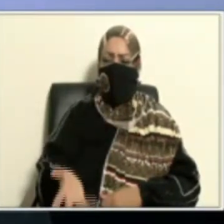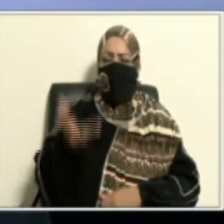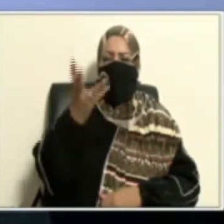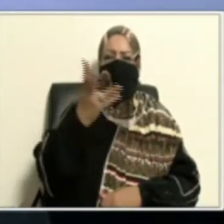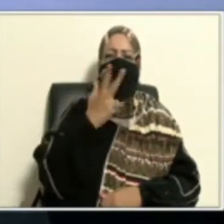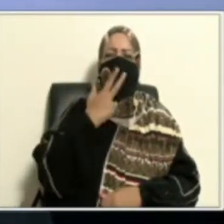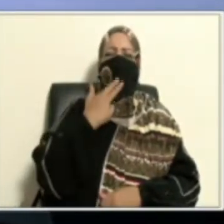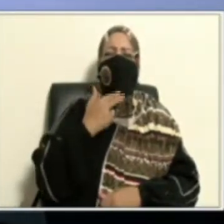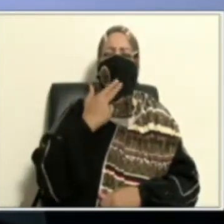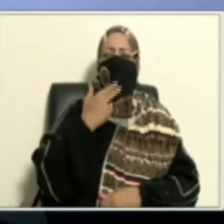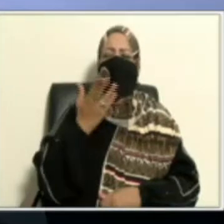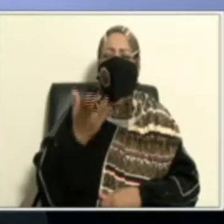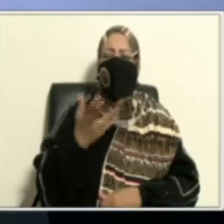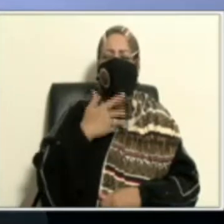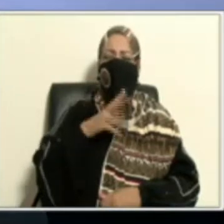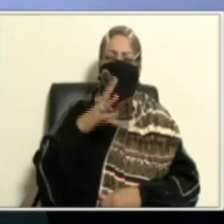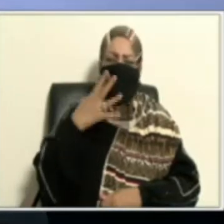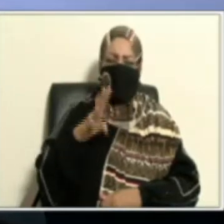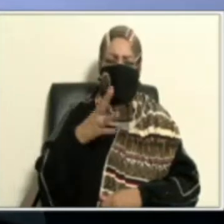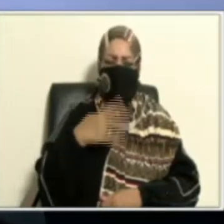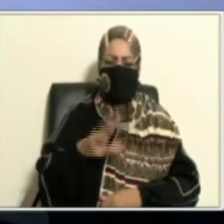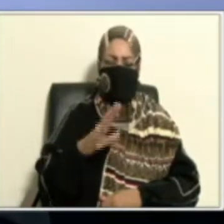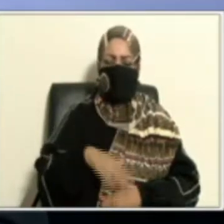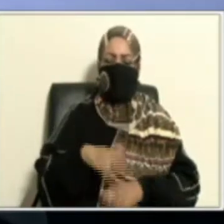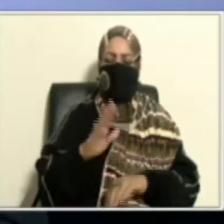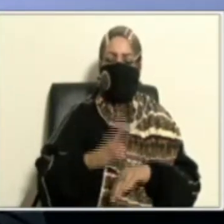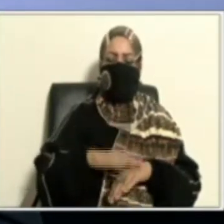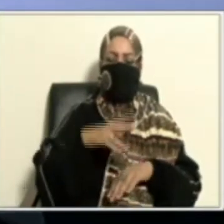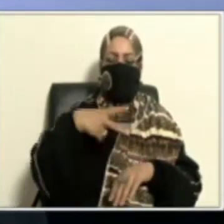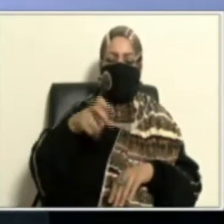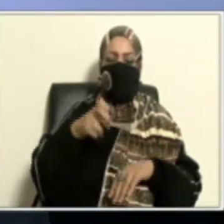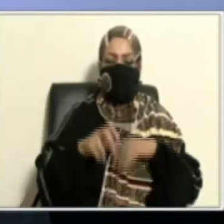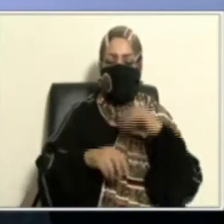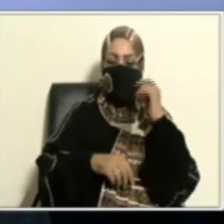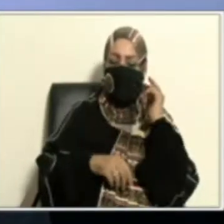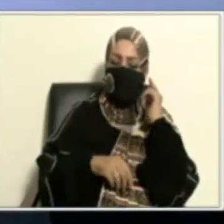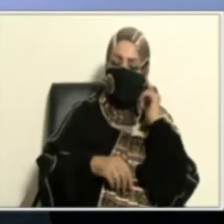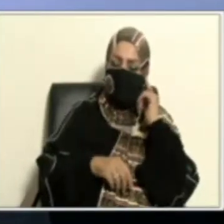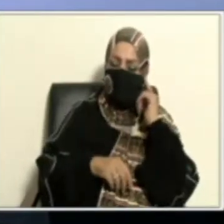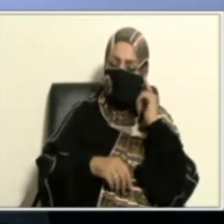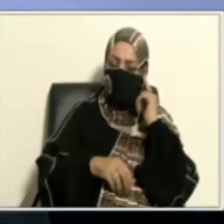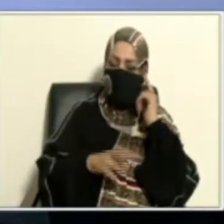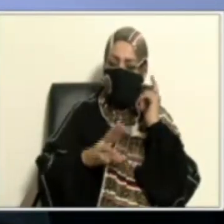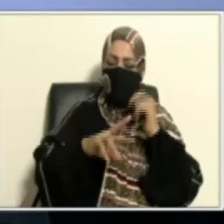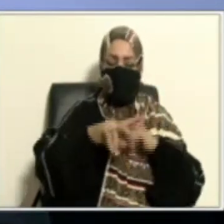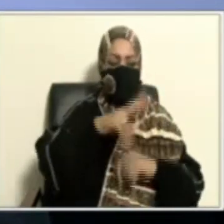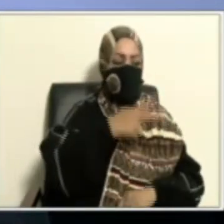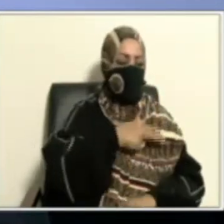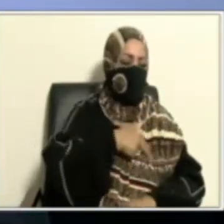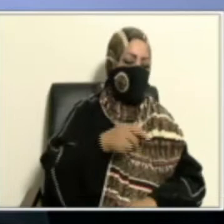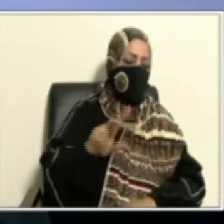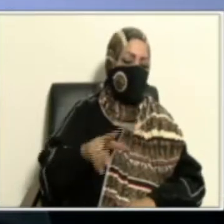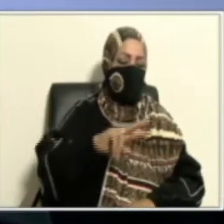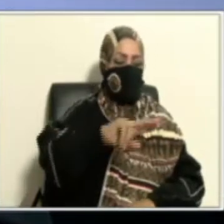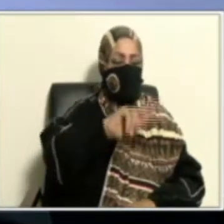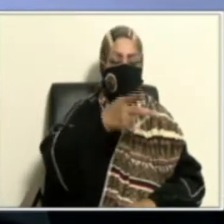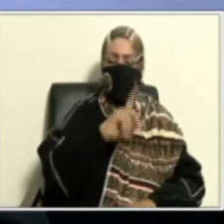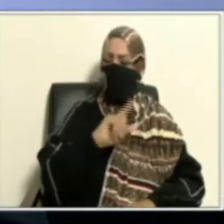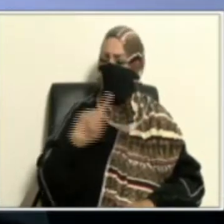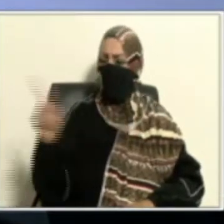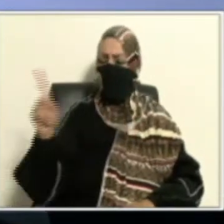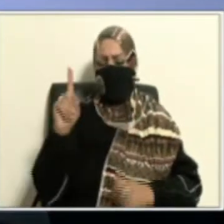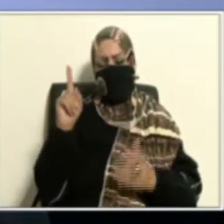والله يغيروا لي؟ لا يجب عليه، المهم أن يكون فعلها بعقد صحيح